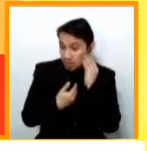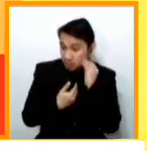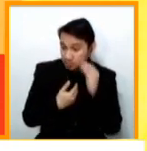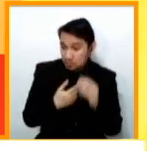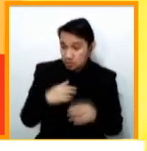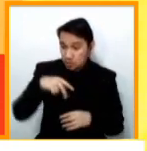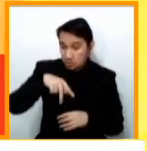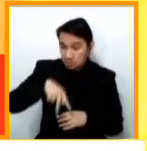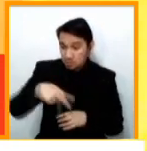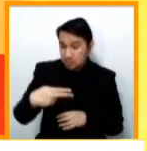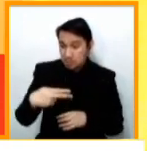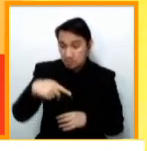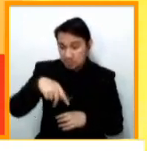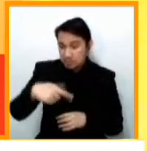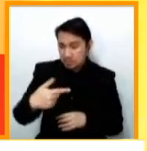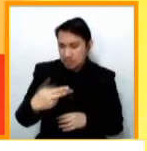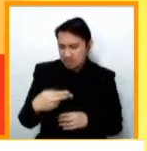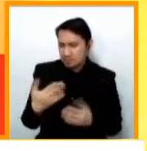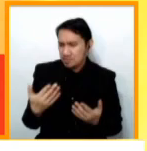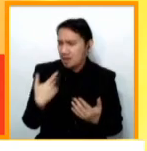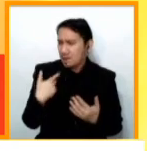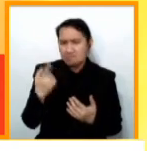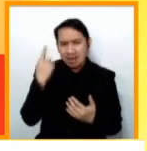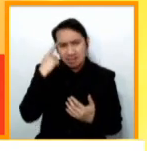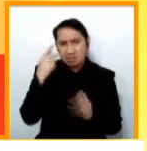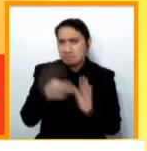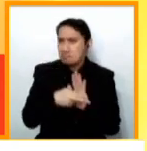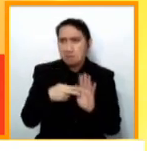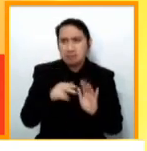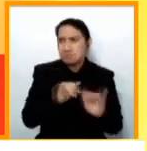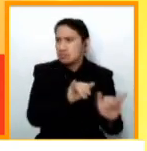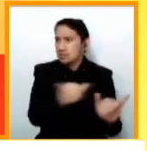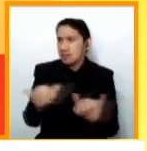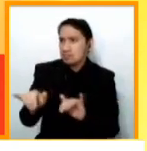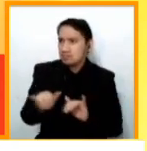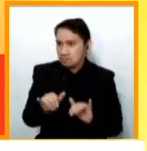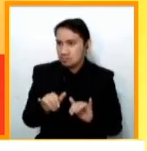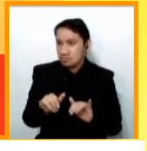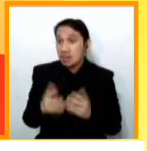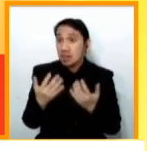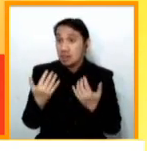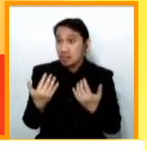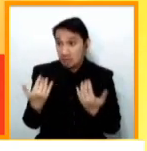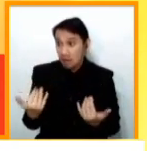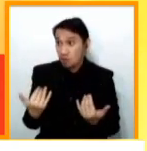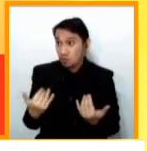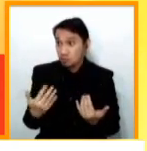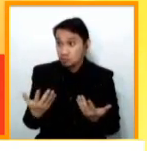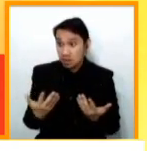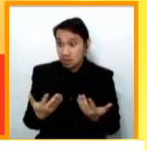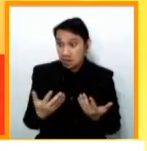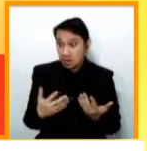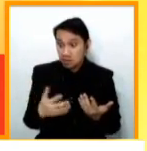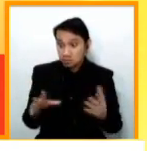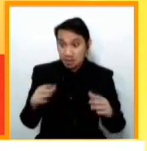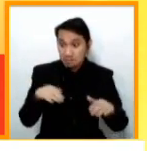Ang katunayan dyan, ang mga na-admit na mga nabakunahan na mga pasyente,